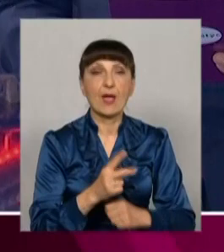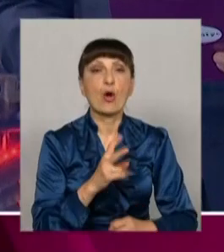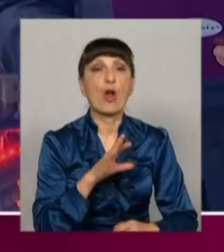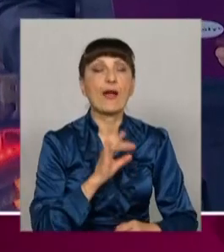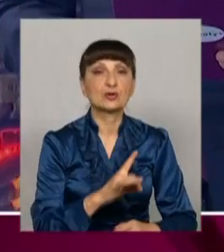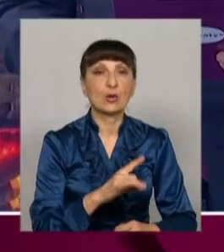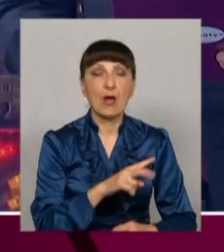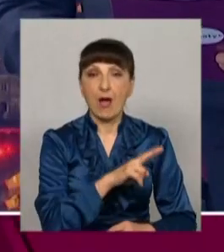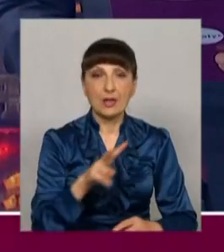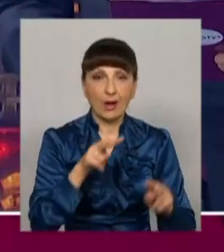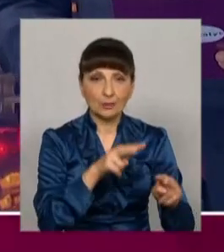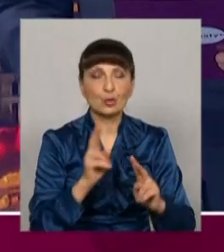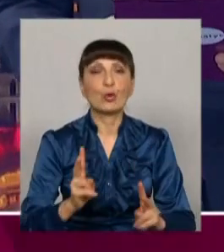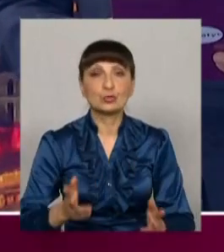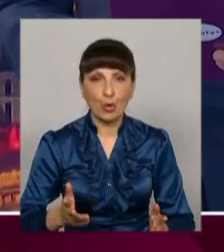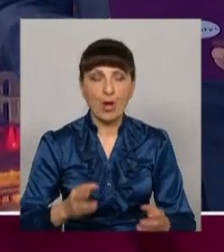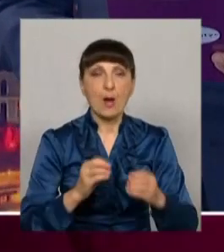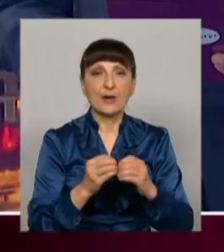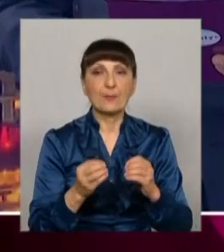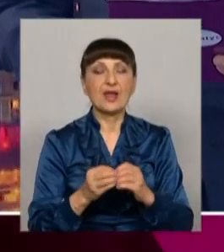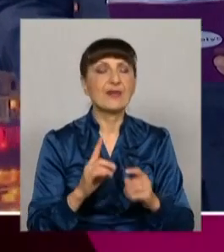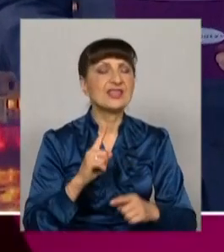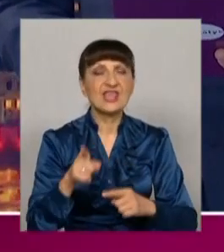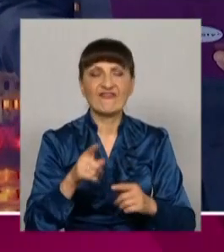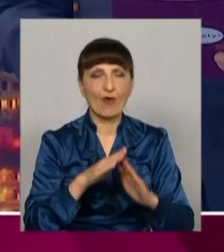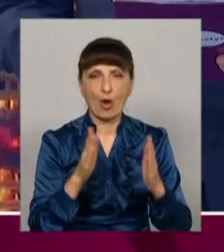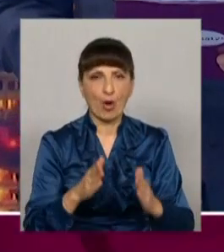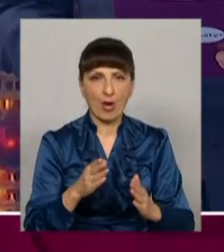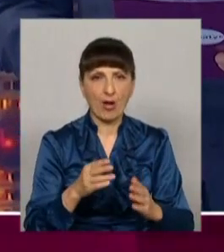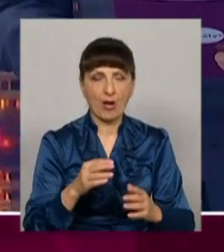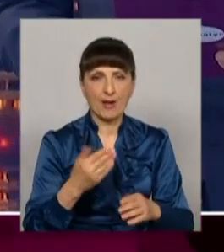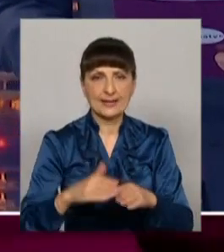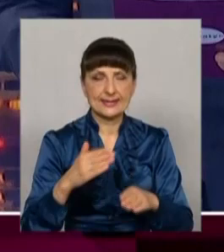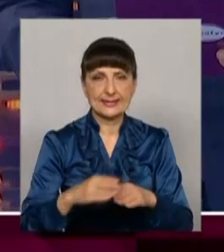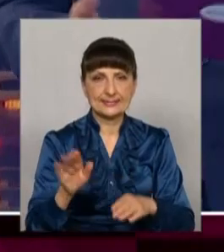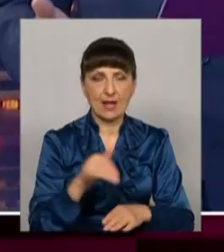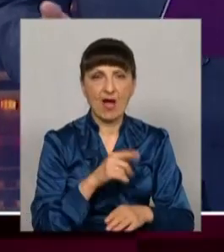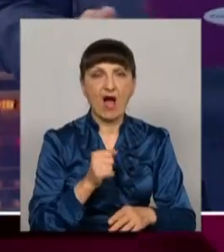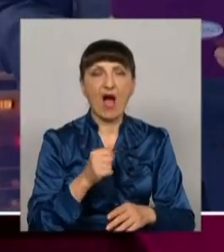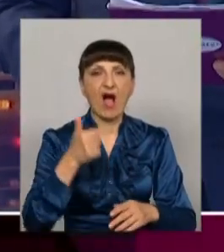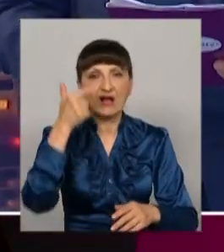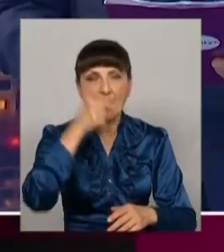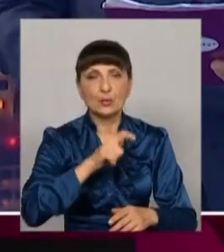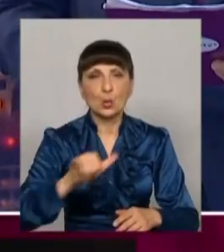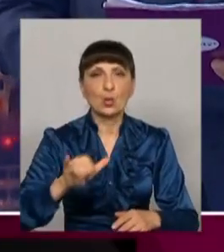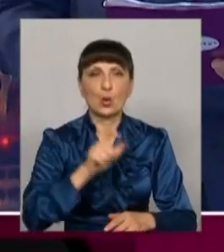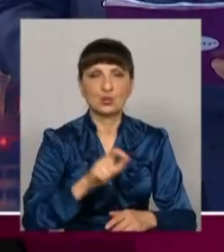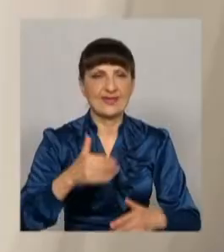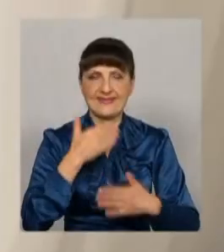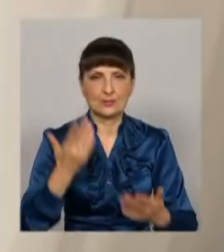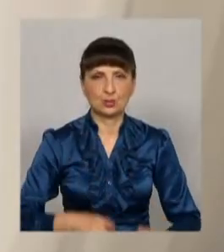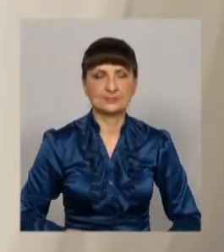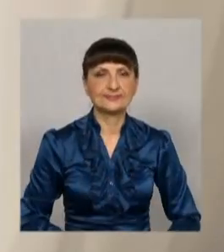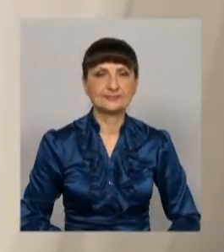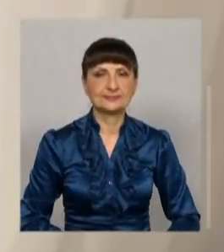их никто не будет контролировать. Проблема не в онлайн-компаниях, а в отсутствии финансовой грамотности, говорит он.